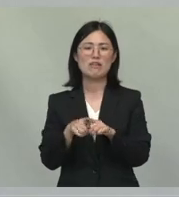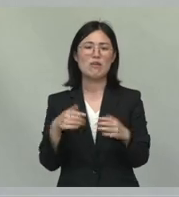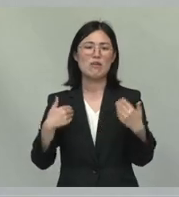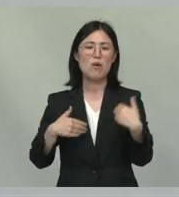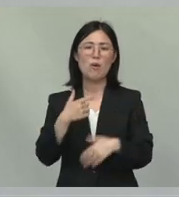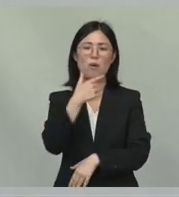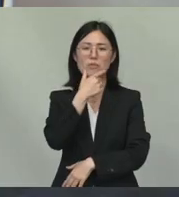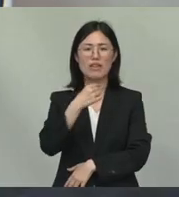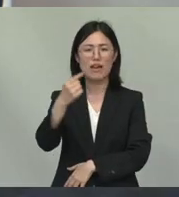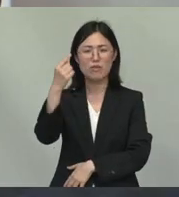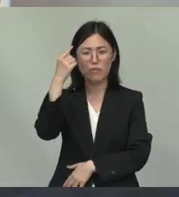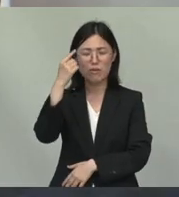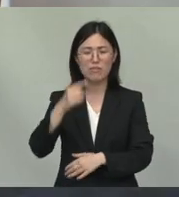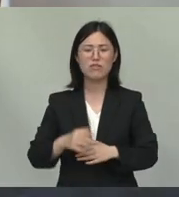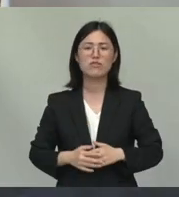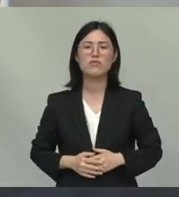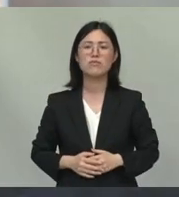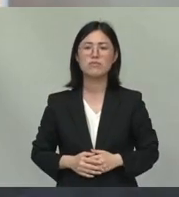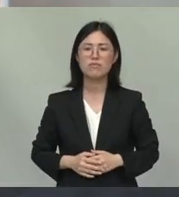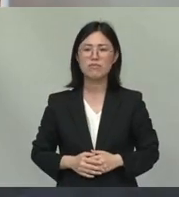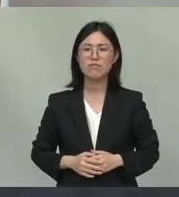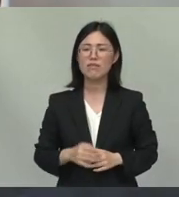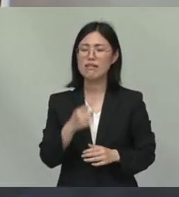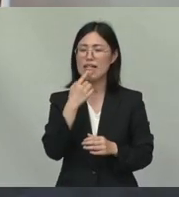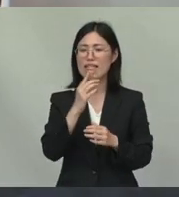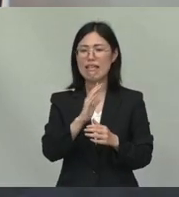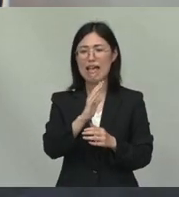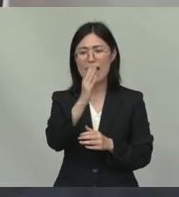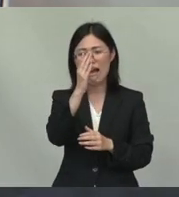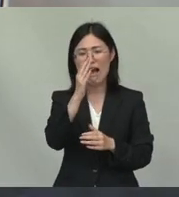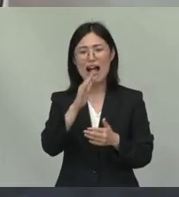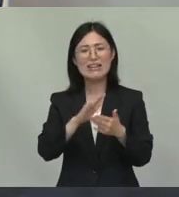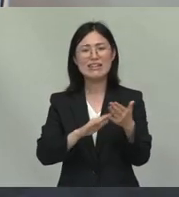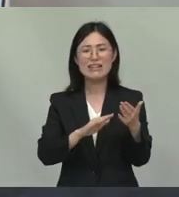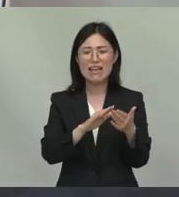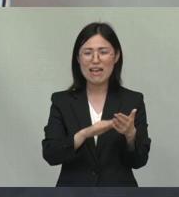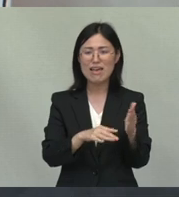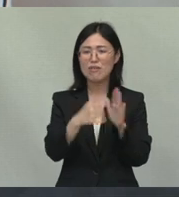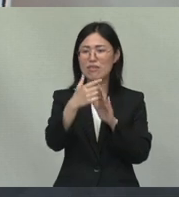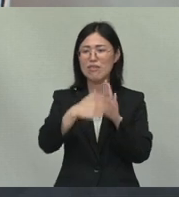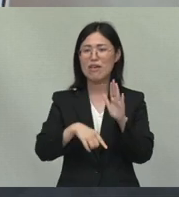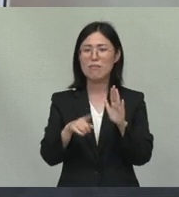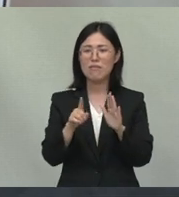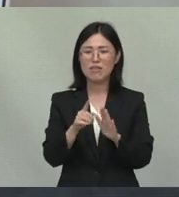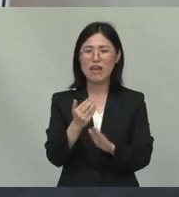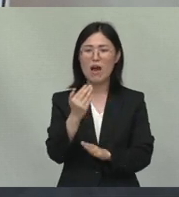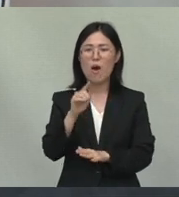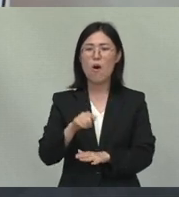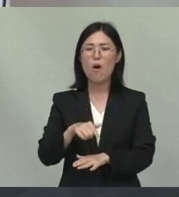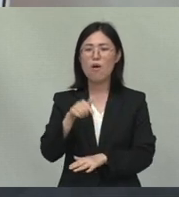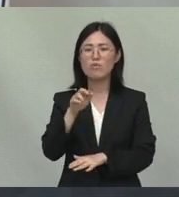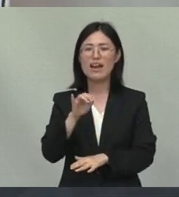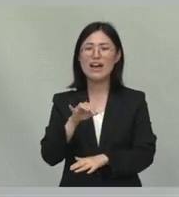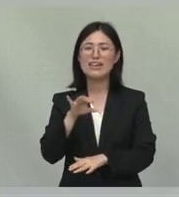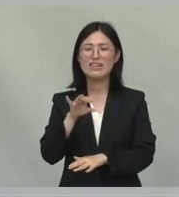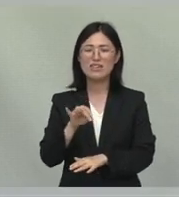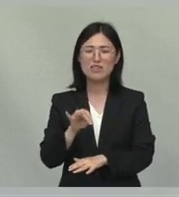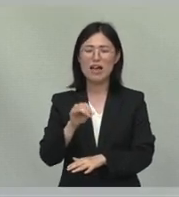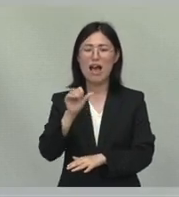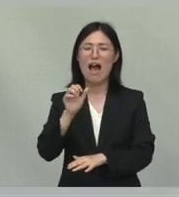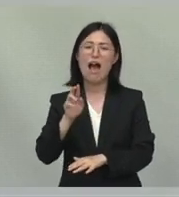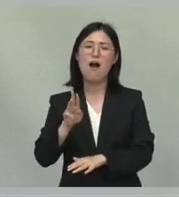。この聖火リレーのコンセプトは Hope Lights Our Way です